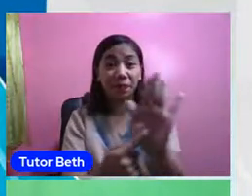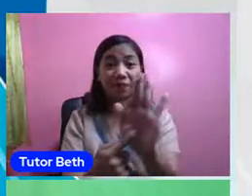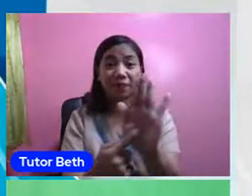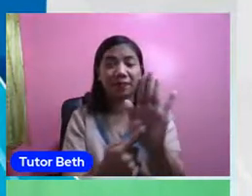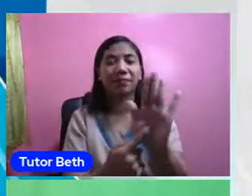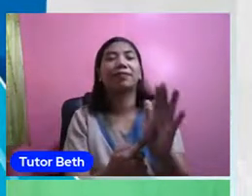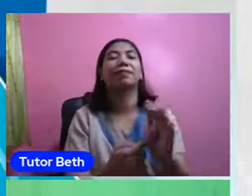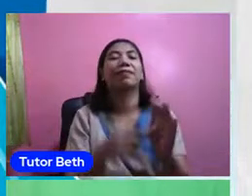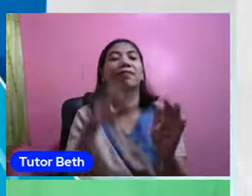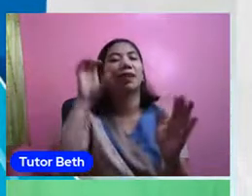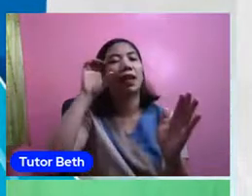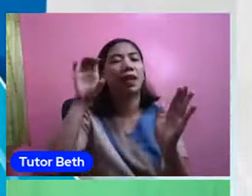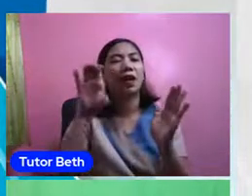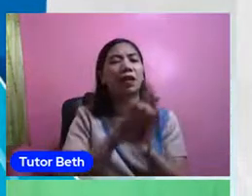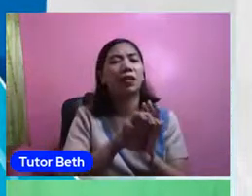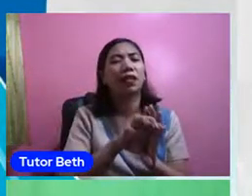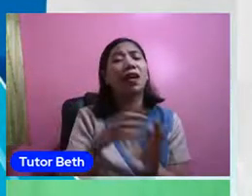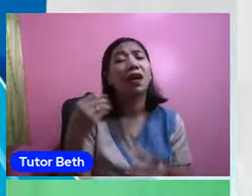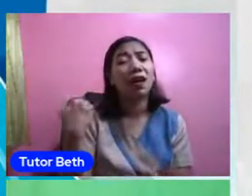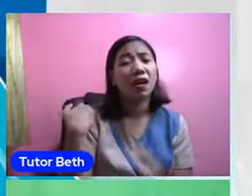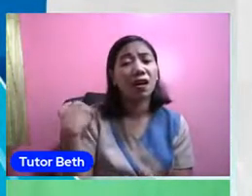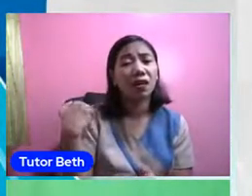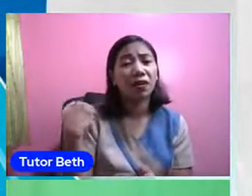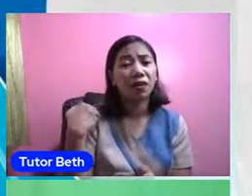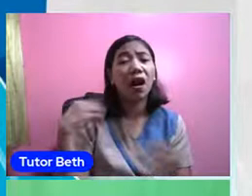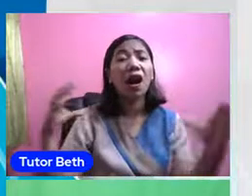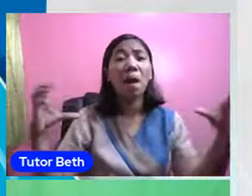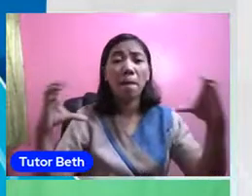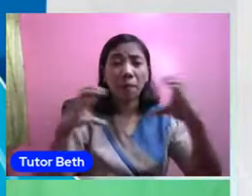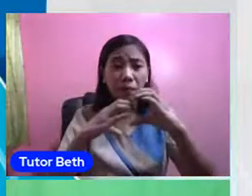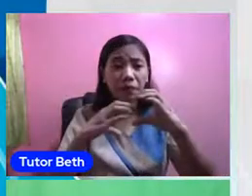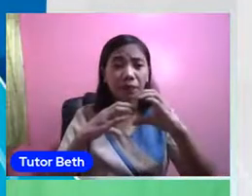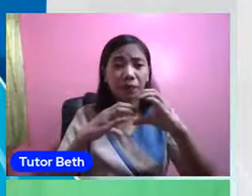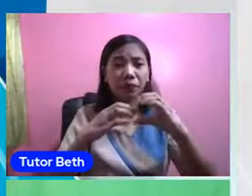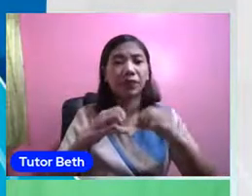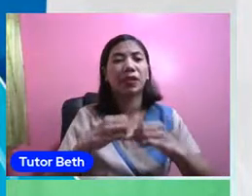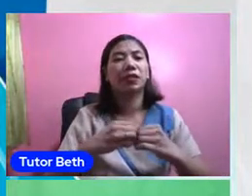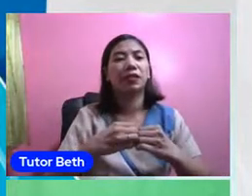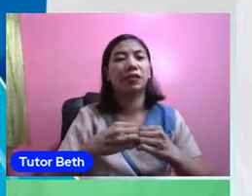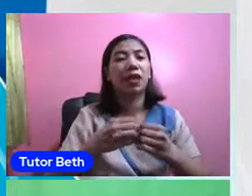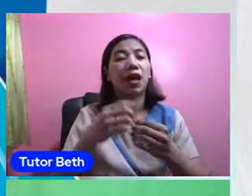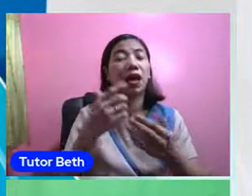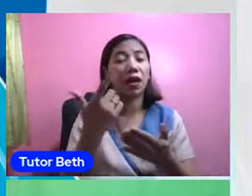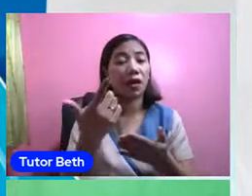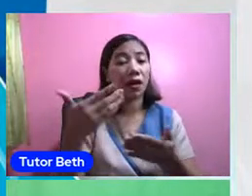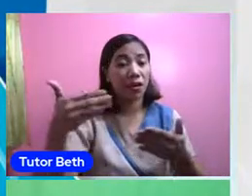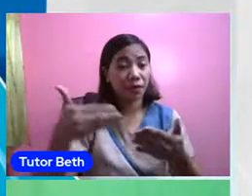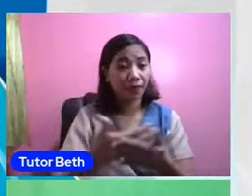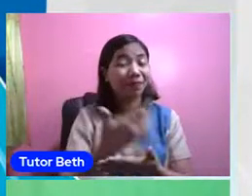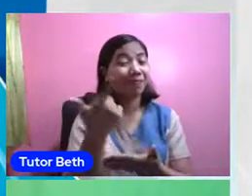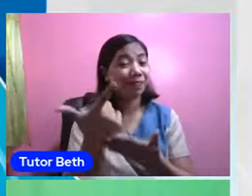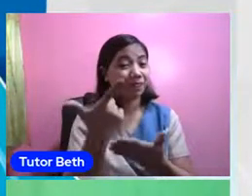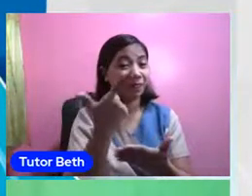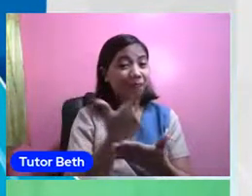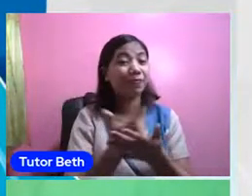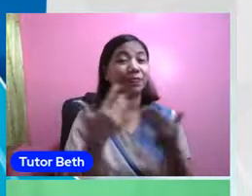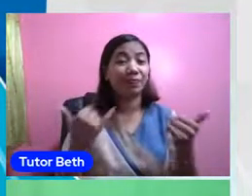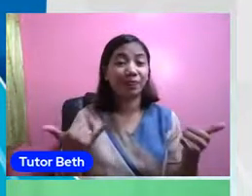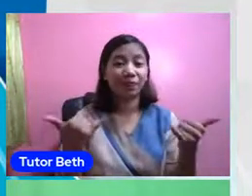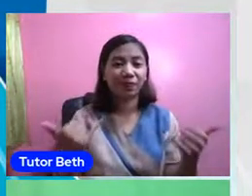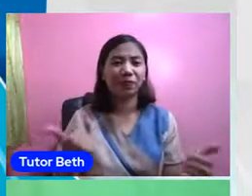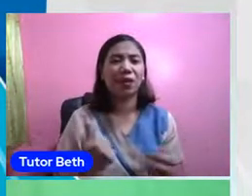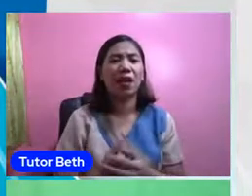larawan na yan, may kaugnayan yan. Doon sa bago nating pag-aaralan mamaya. Okay. Okay. Pumunta naman tayo sa